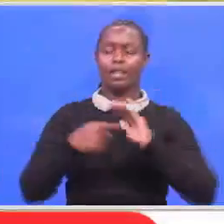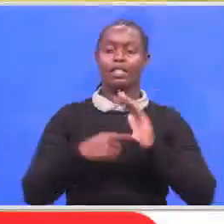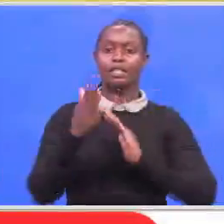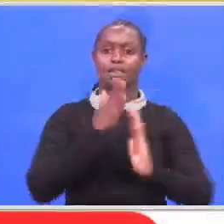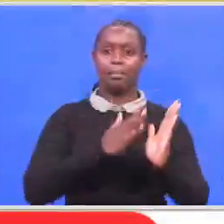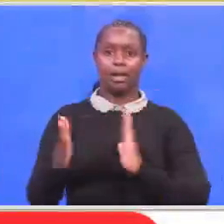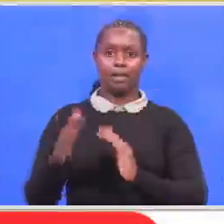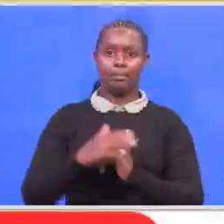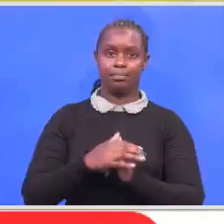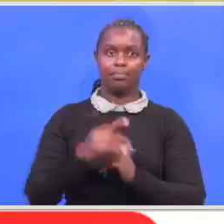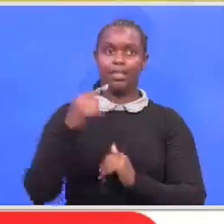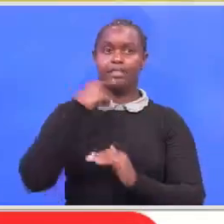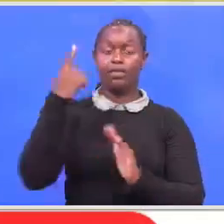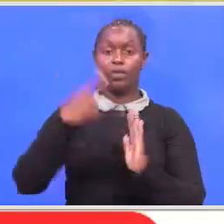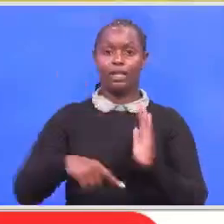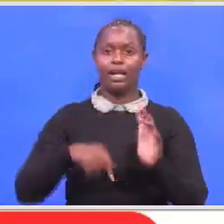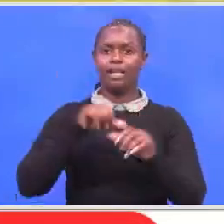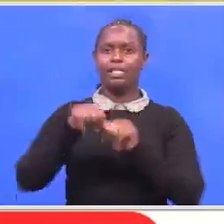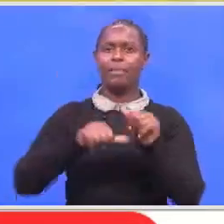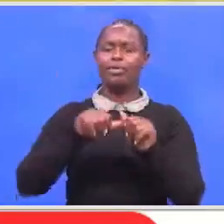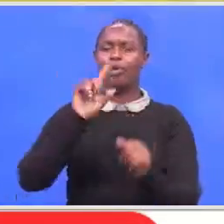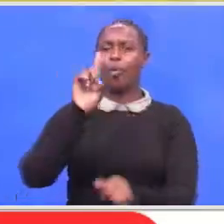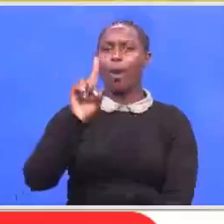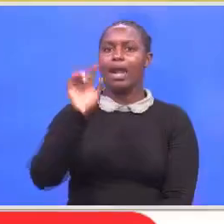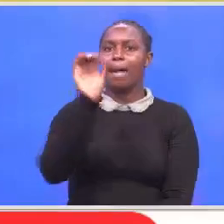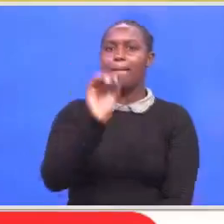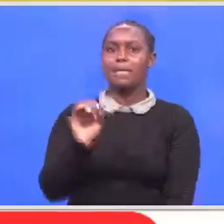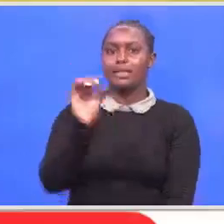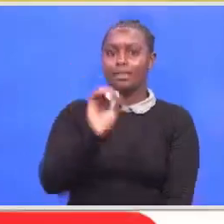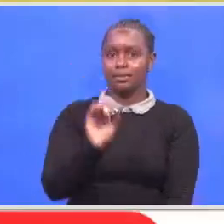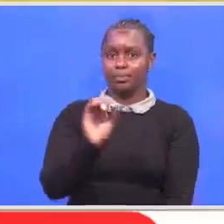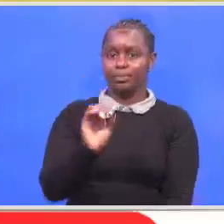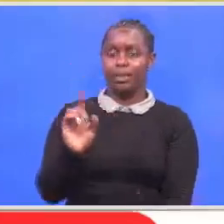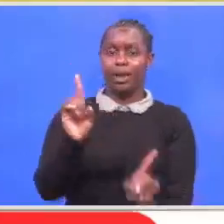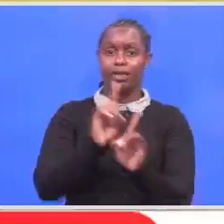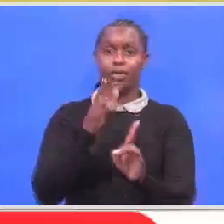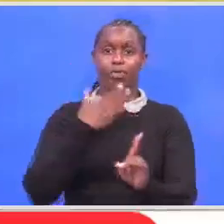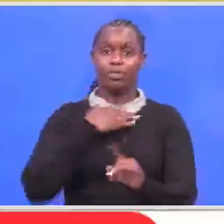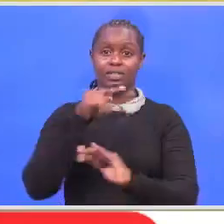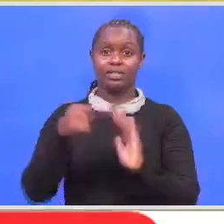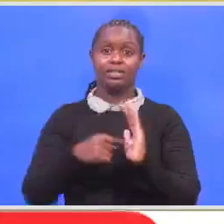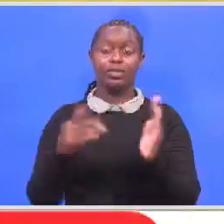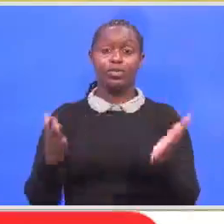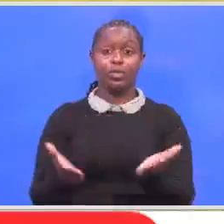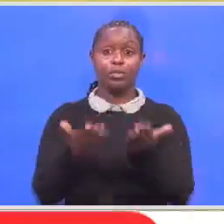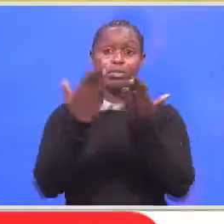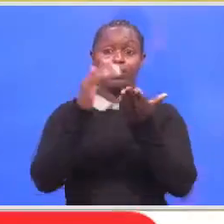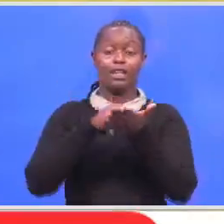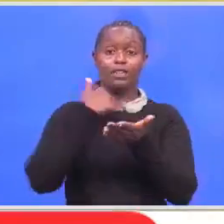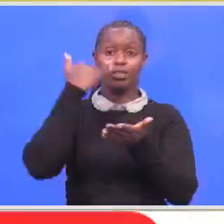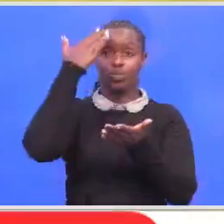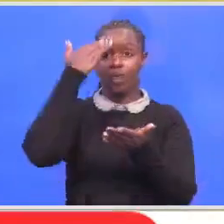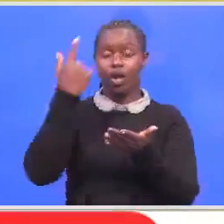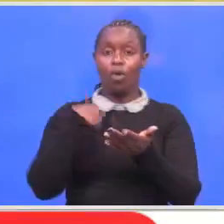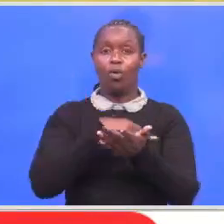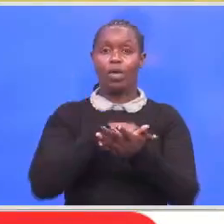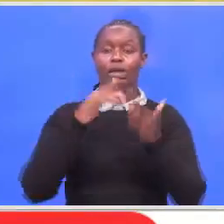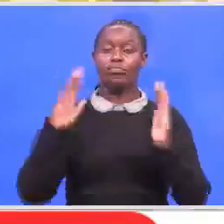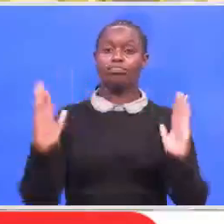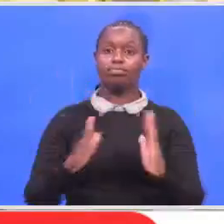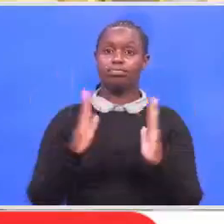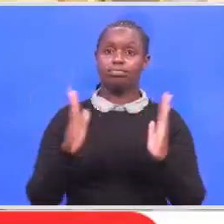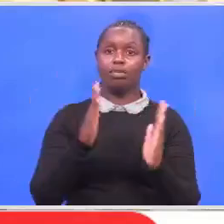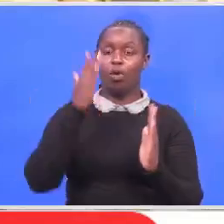tell you, it's less than 1%, and we would like this one to improve. That is why we are doing all these sensitizations. It is still very